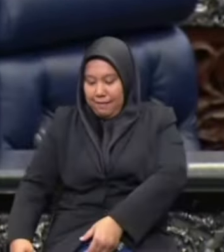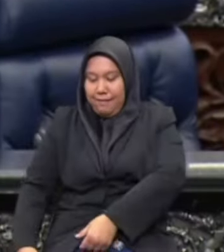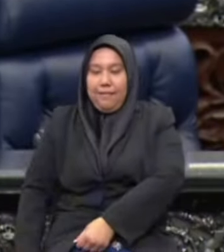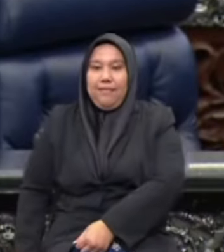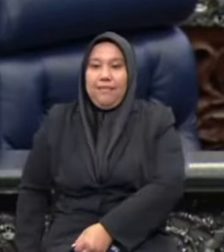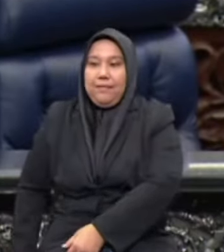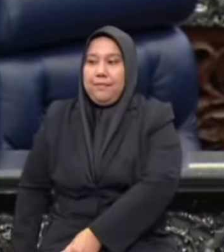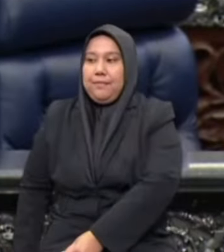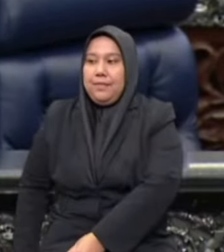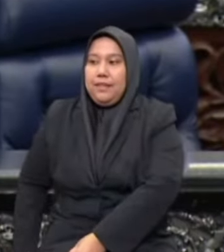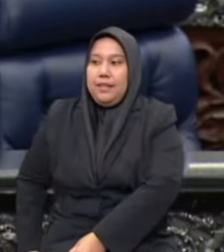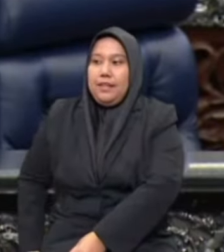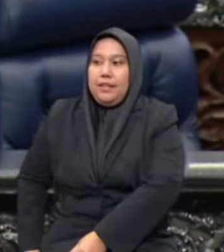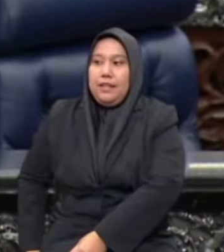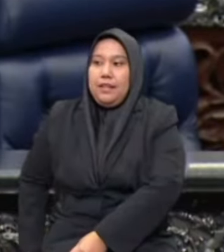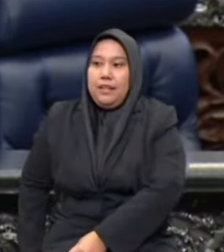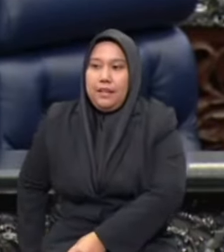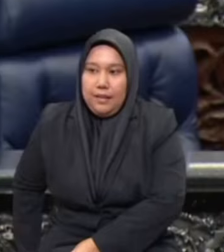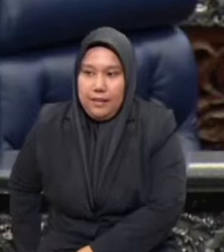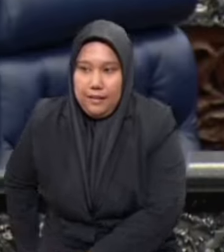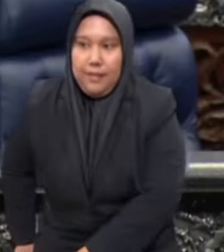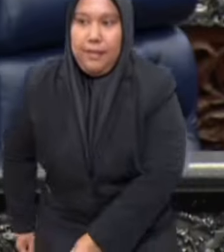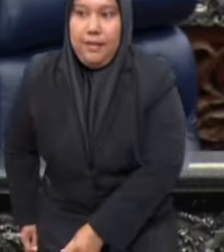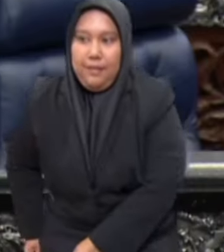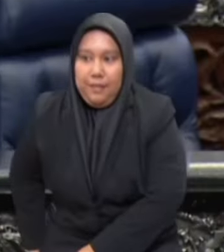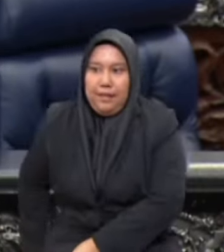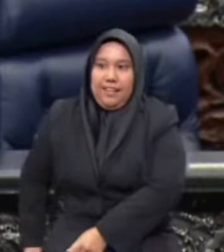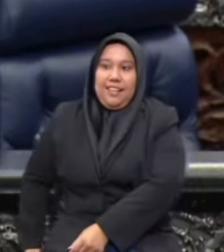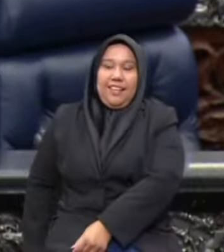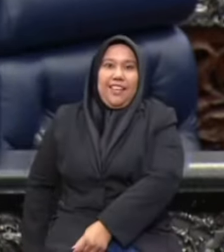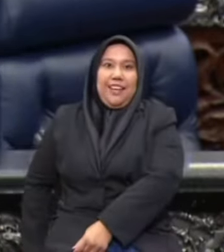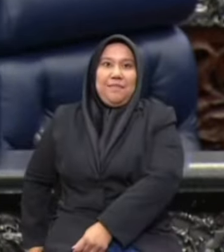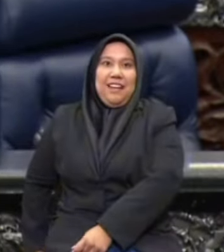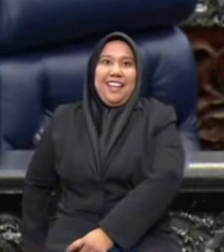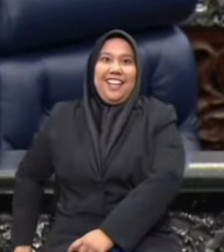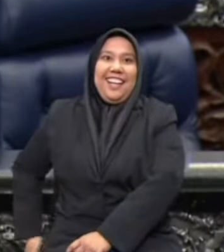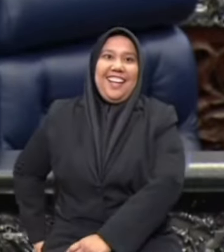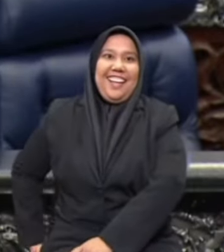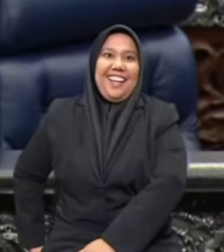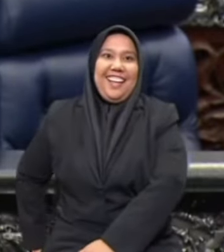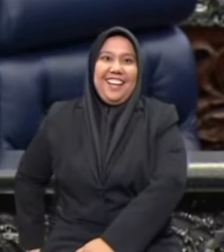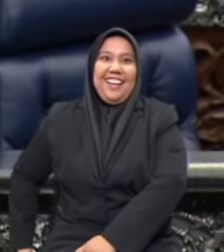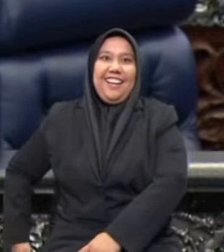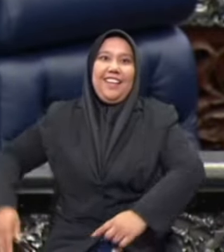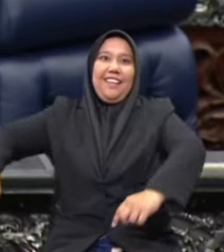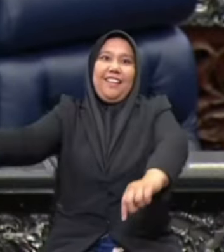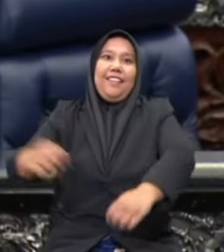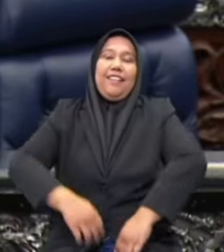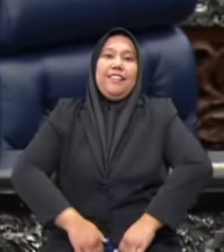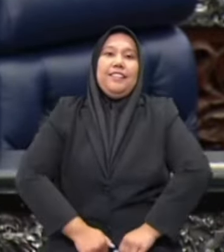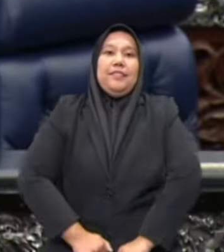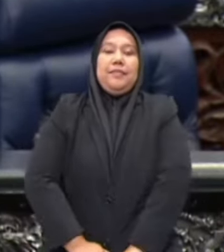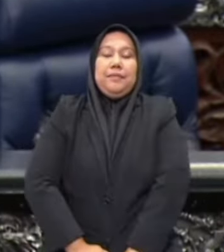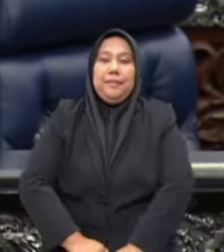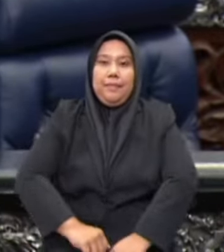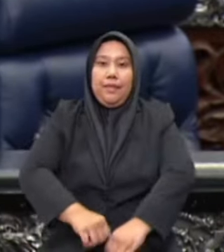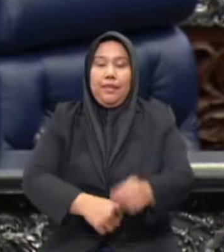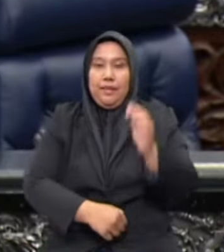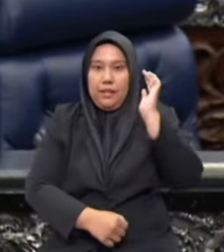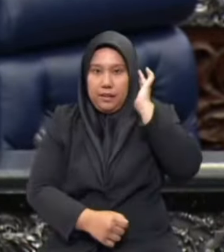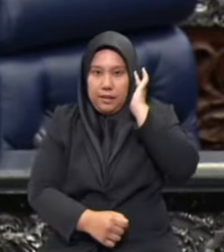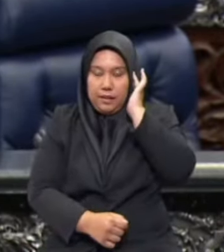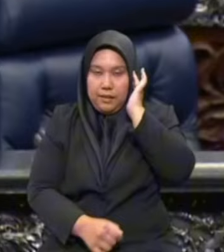pemain-pemain industri mm ini Apabila saya bertemu dengan mereka Adakah benar ada sebuah Syarikat yang bernama elite